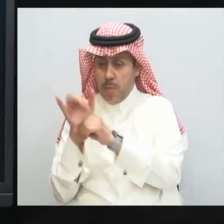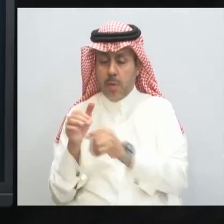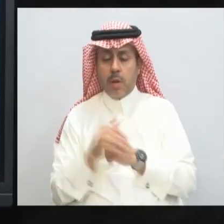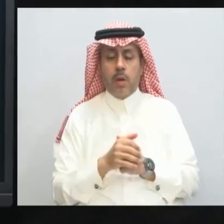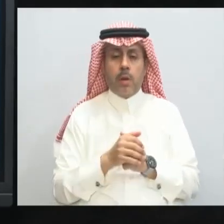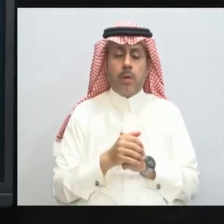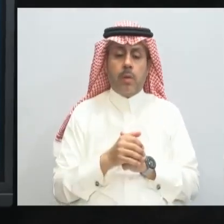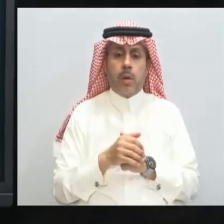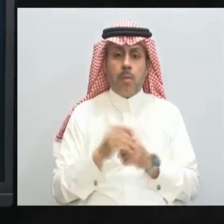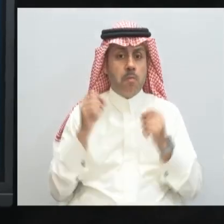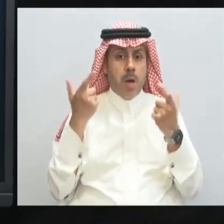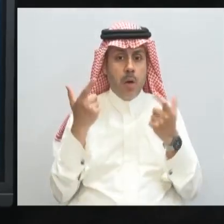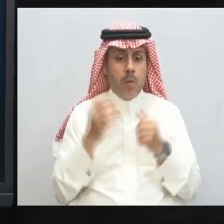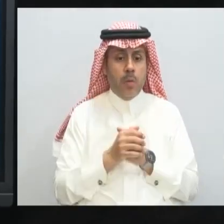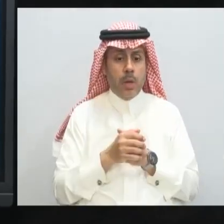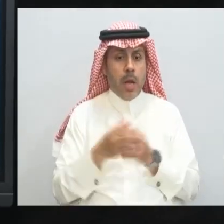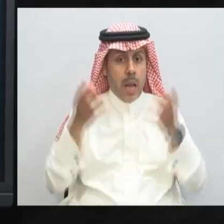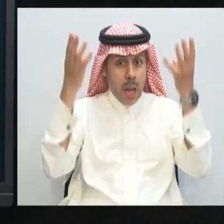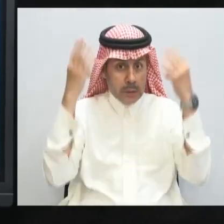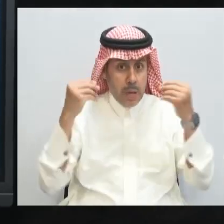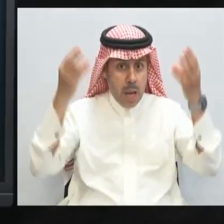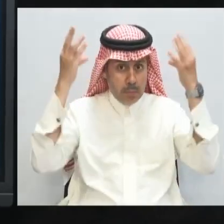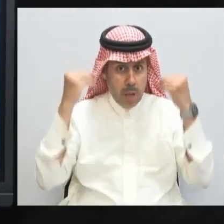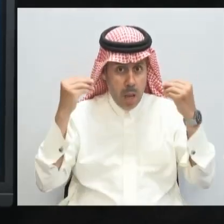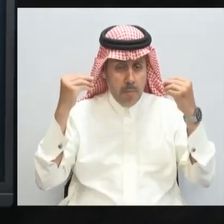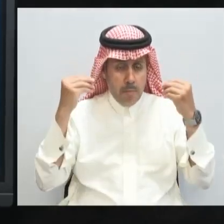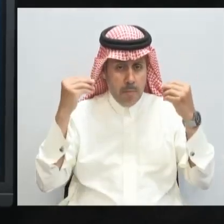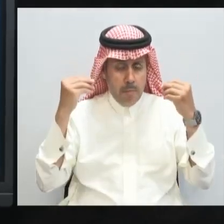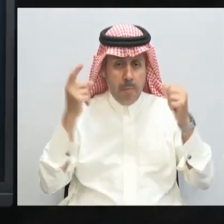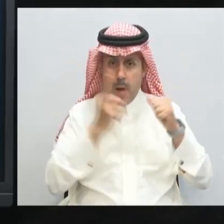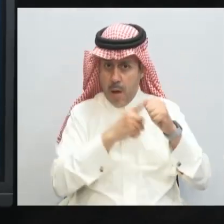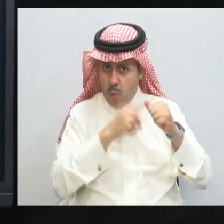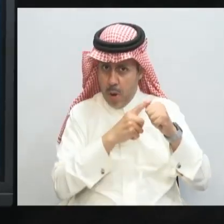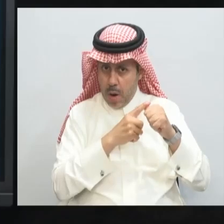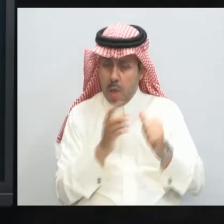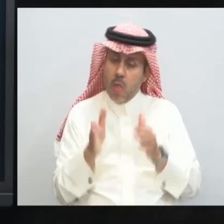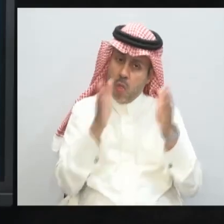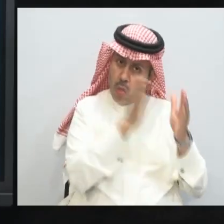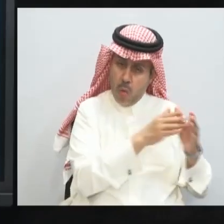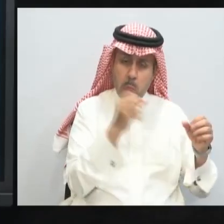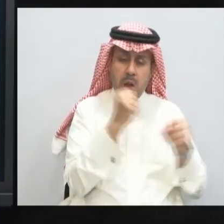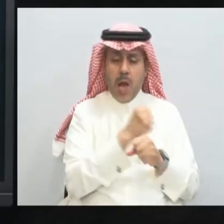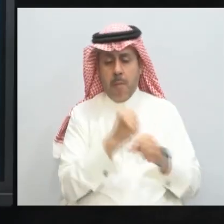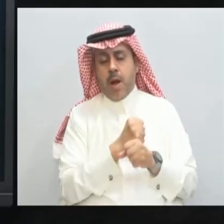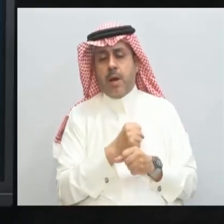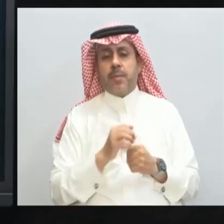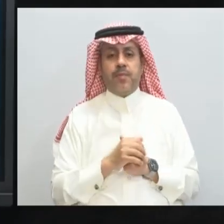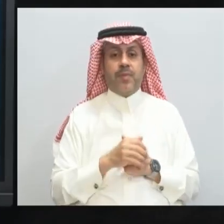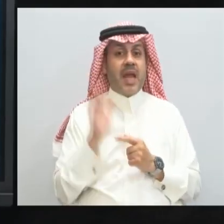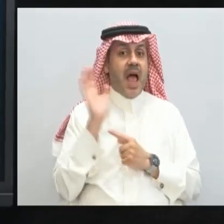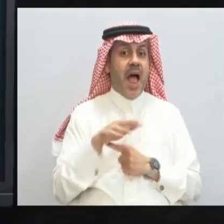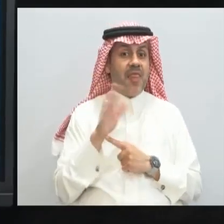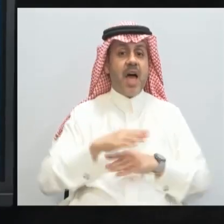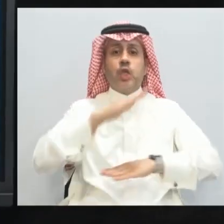هذا الامر ما هو هذا الامر احسنتم ما هي الاثار السلوكيه ما هي الاعمال ما هي